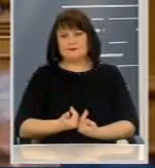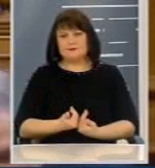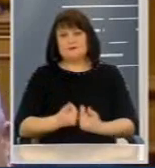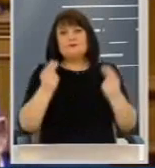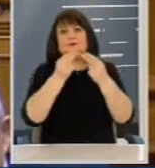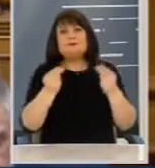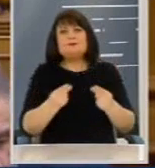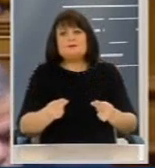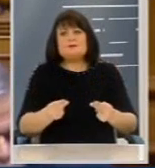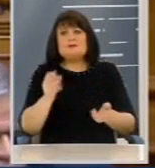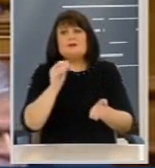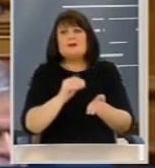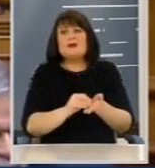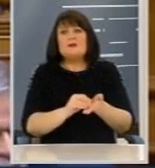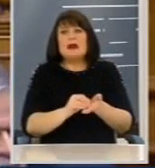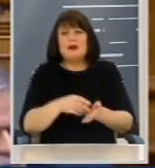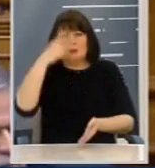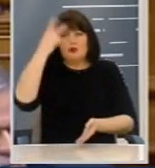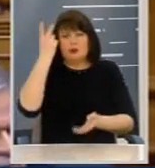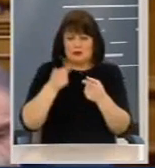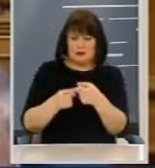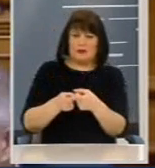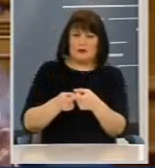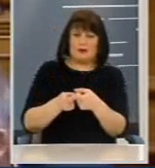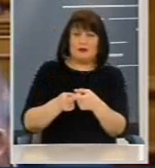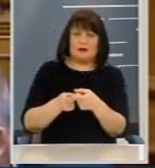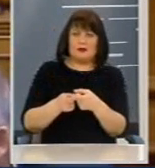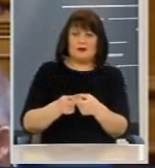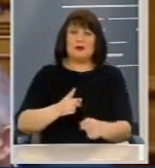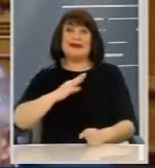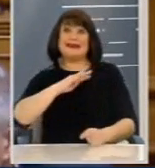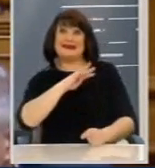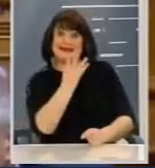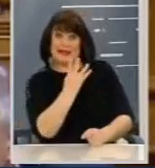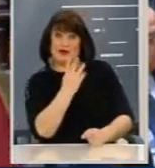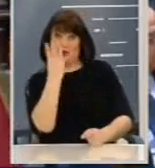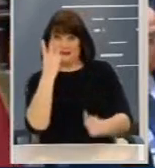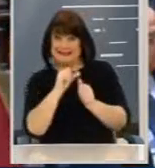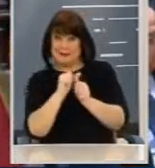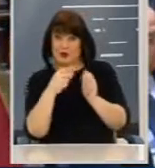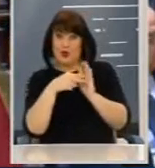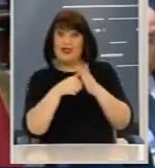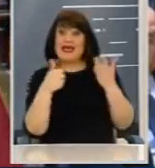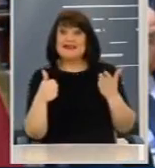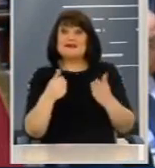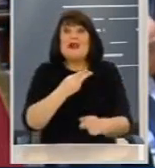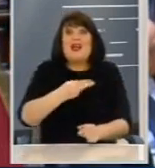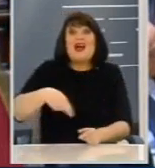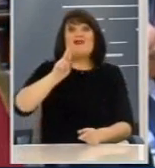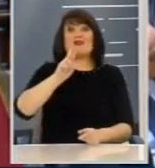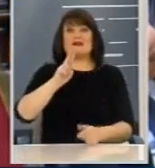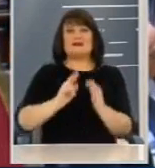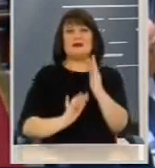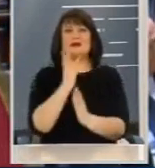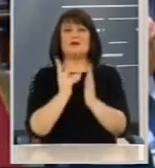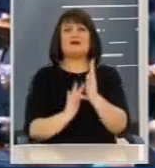στοιχεία που πάει για άλλη μια φορά, τα παρουσιάζετε όπως θέλετε. Διότι το τέταρτο τρίμηνο του 16 είχαμε αύξηση των αναπτυξιακών